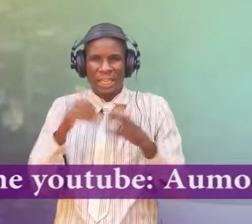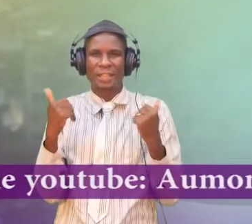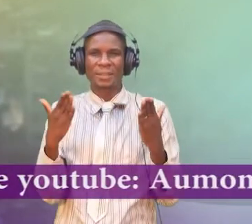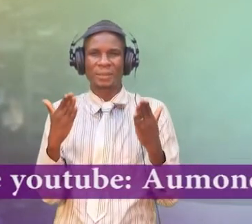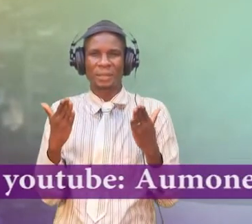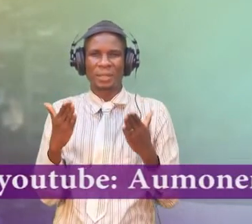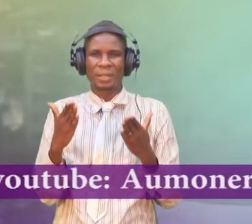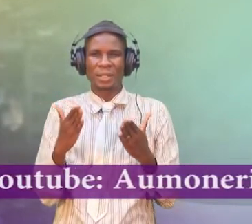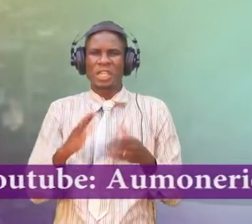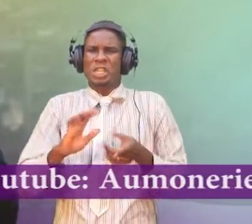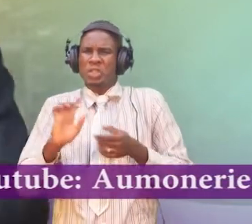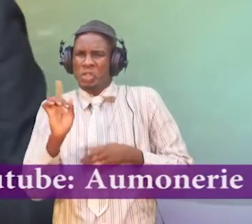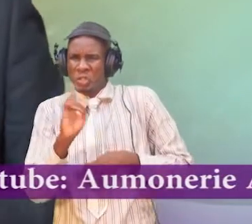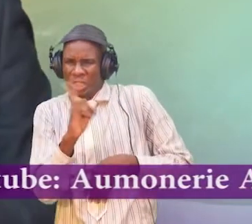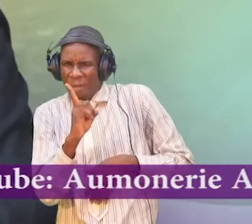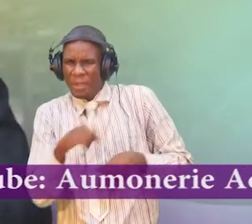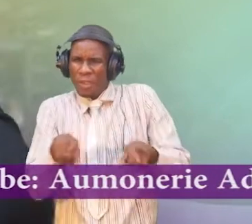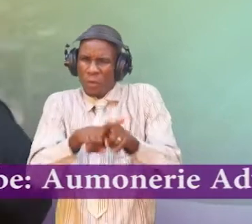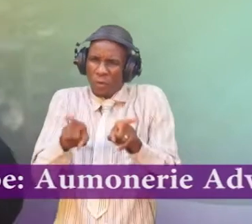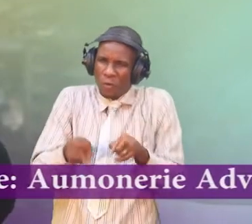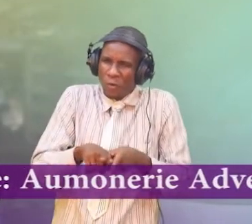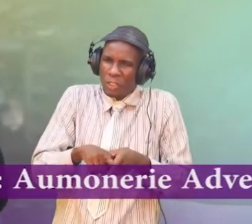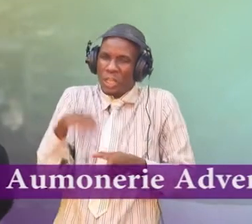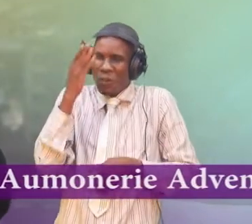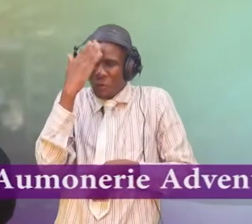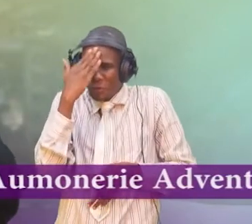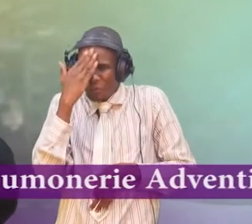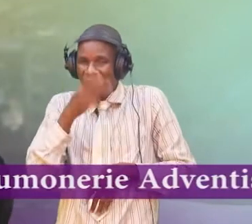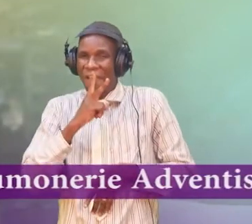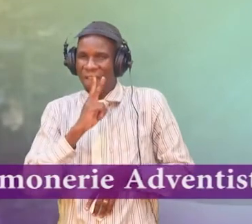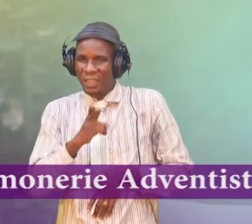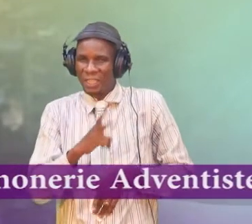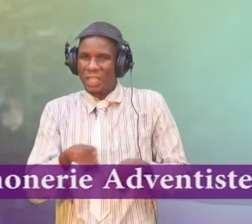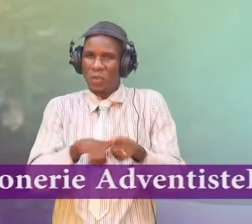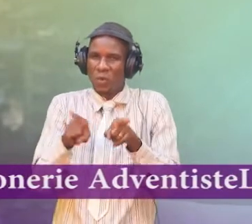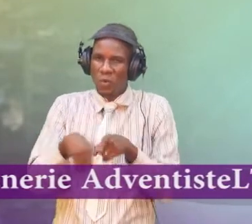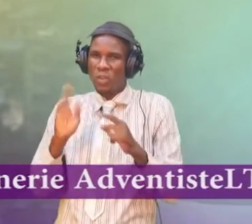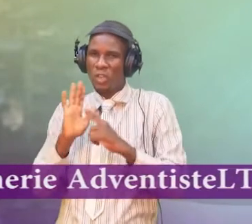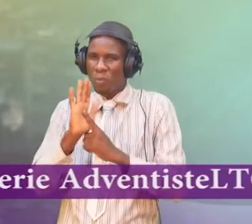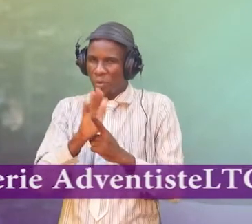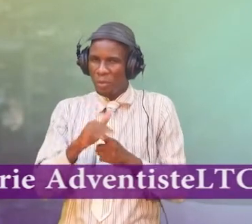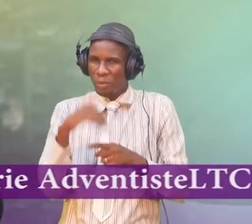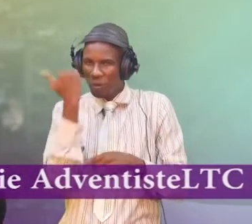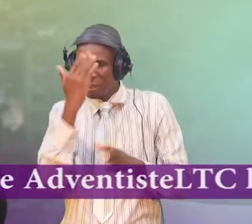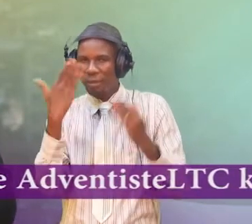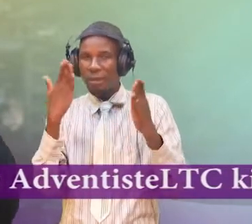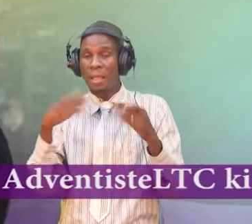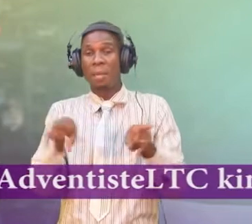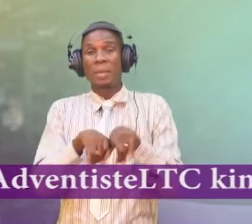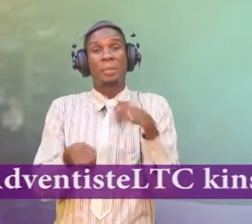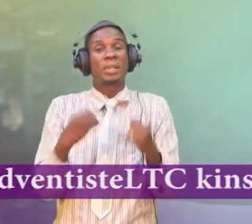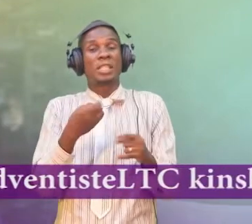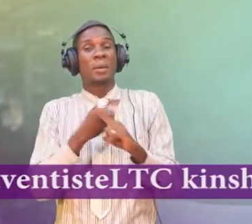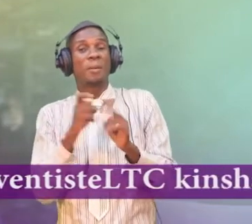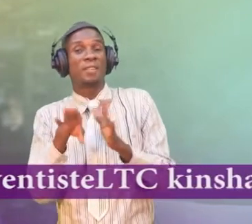kozalana boyebi ya monene na oye tali nzambe ezali peka kate koyeba mwa bosolo moko